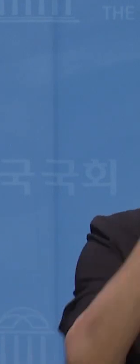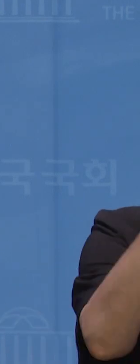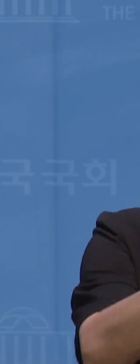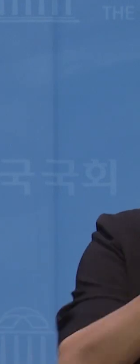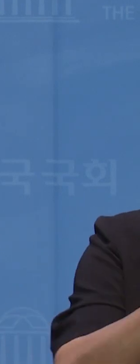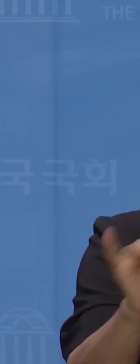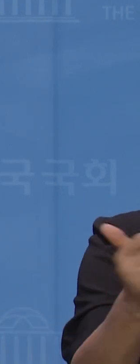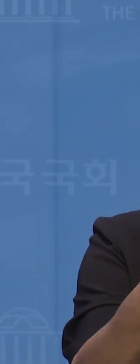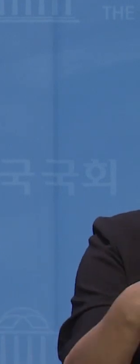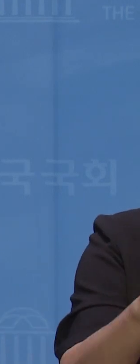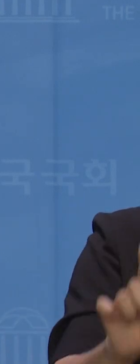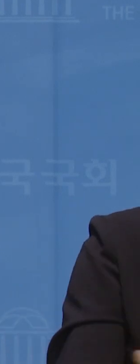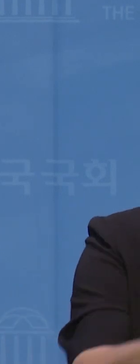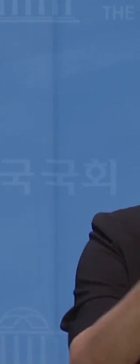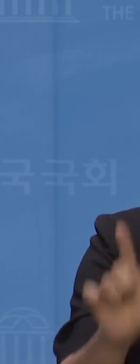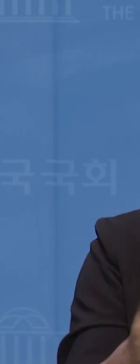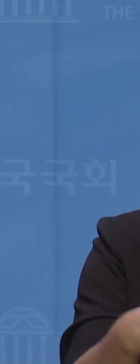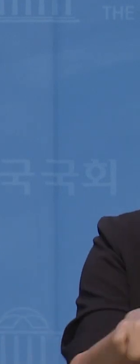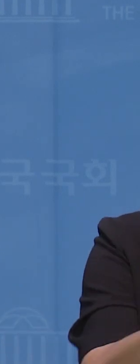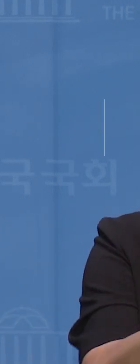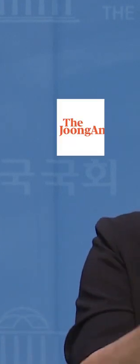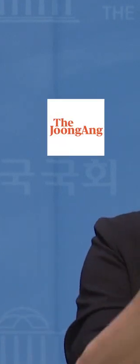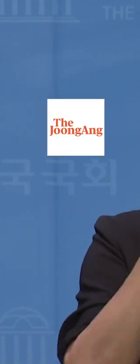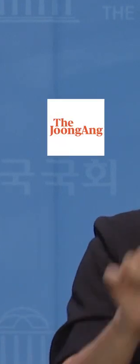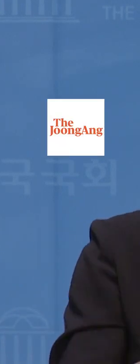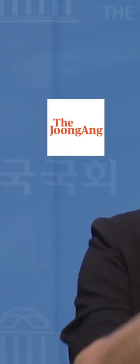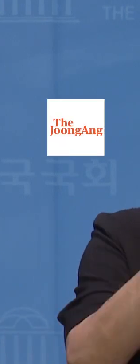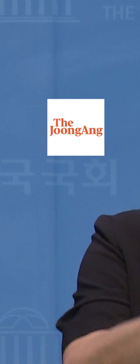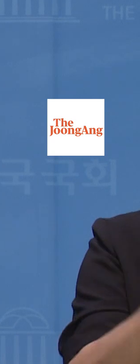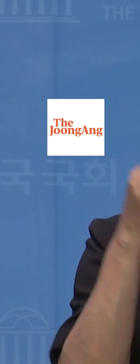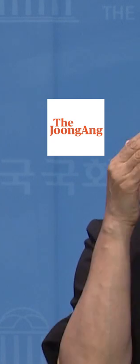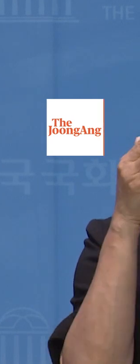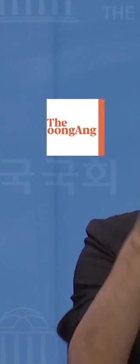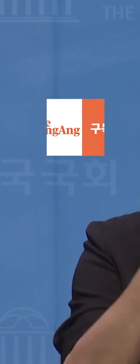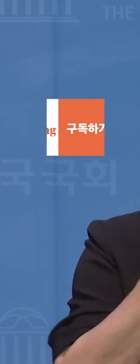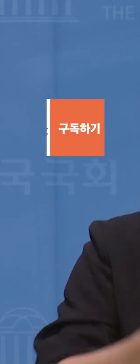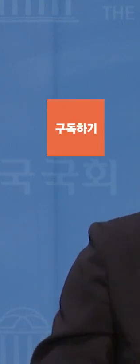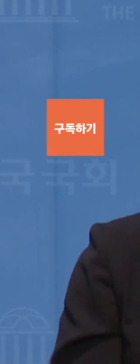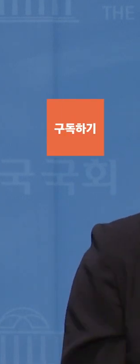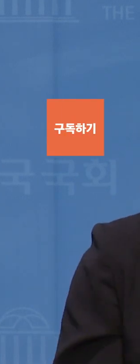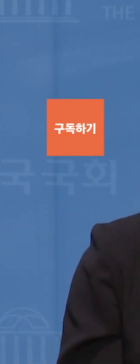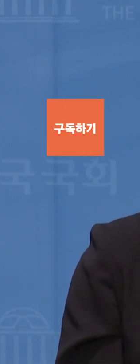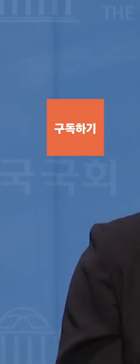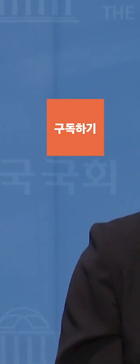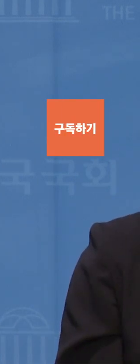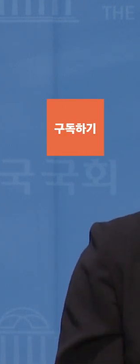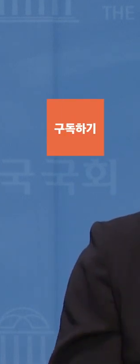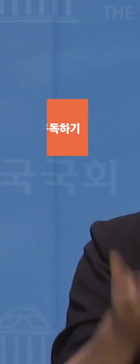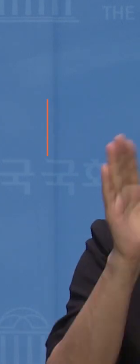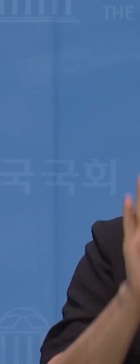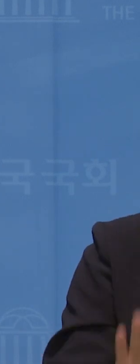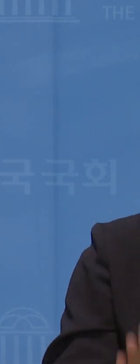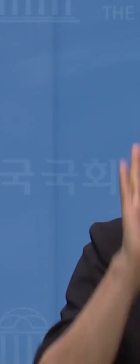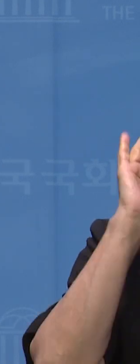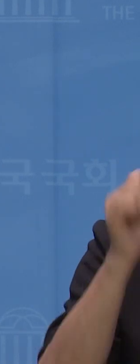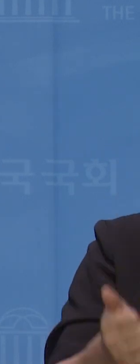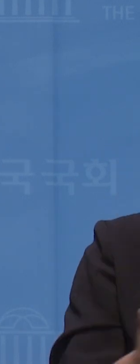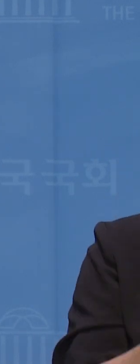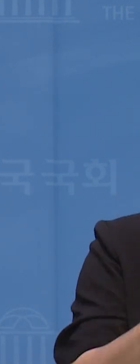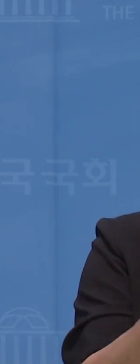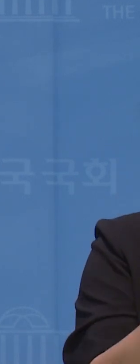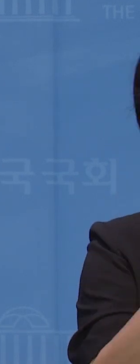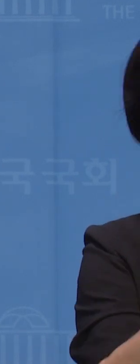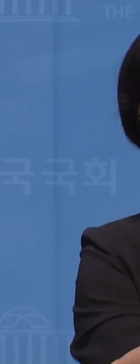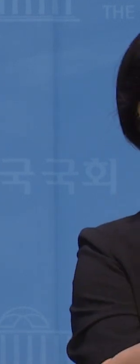멈추고 민심을 받아들여 먹고 사는 문제에 몰두하길 원하고 있습니다 그런데 정작 대통령은